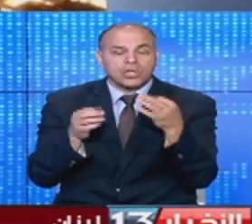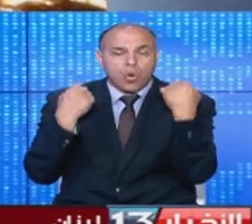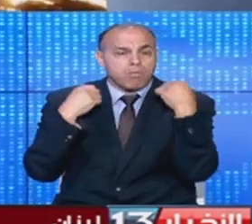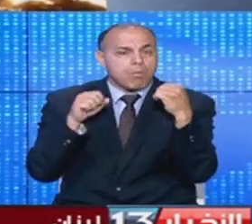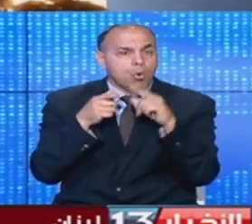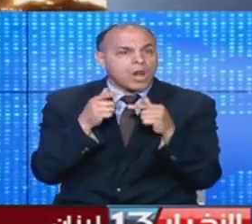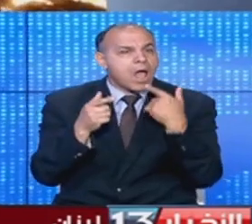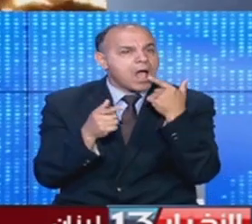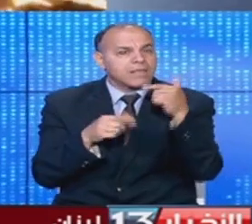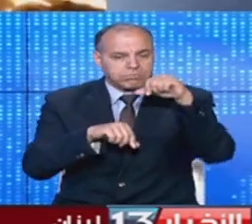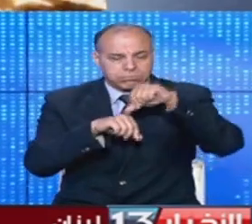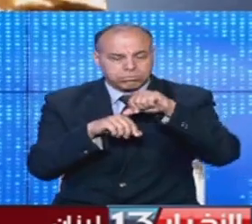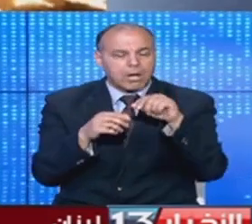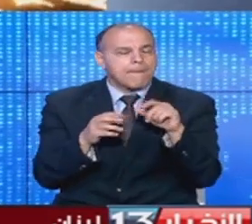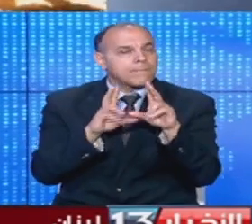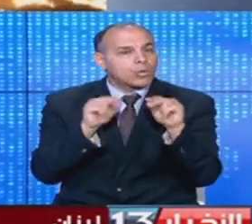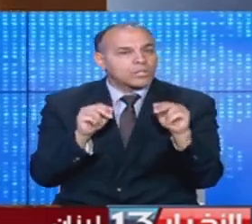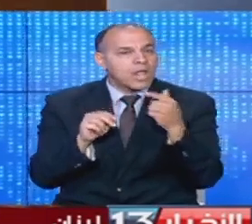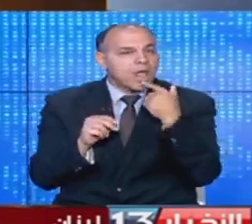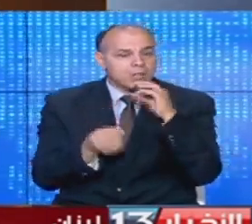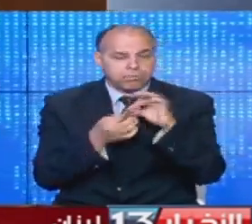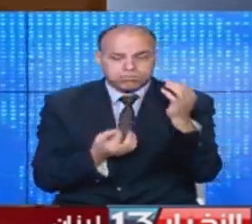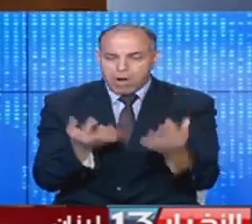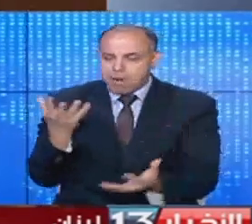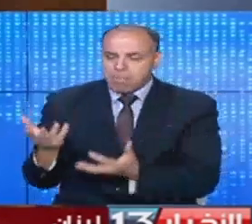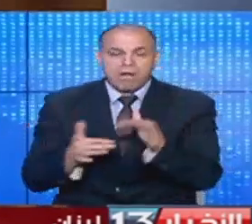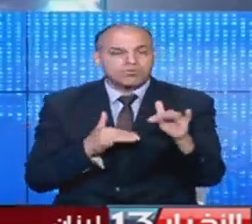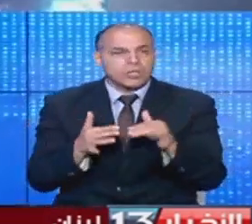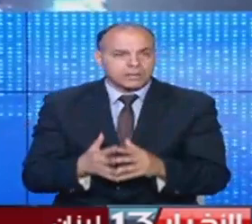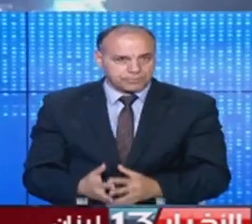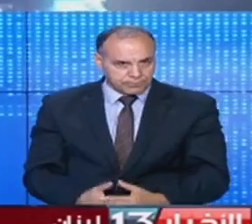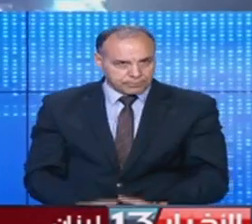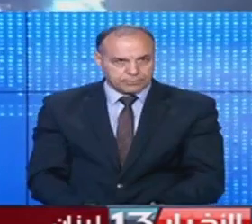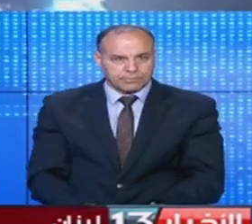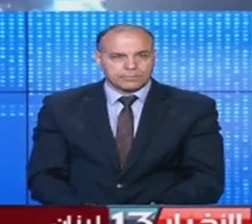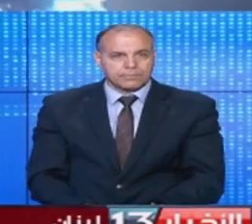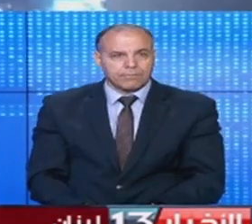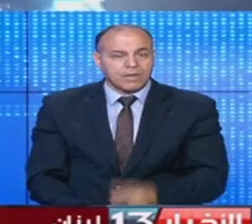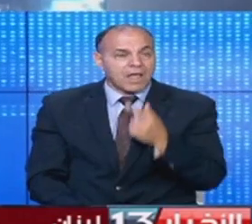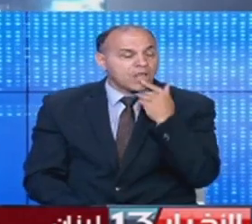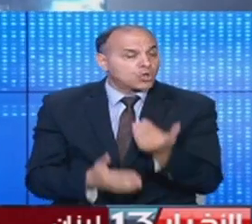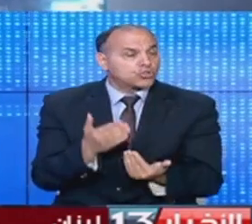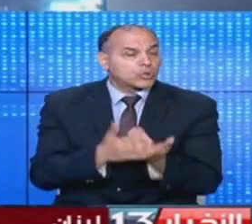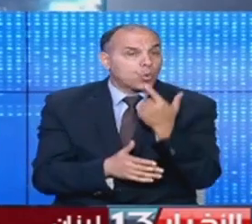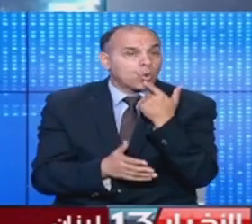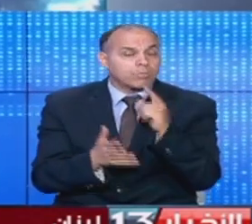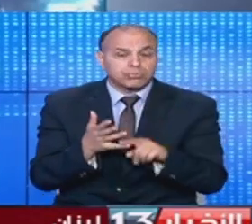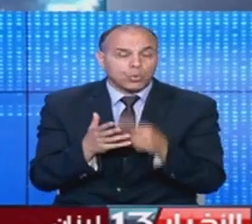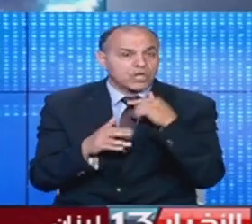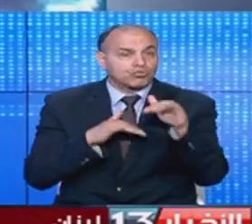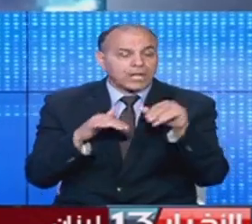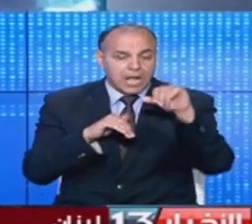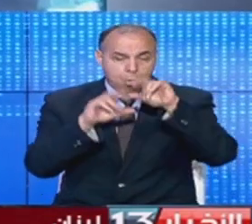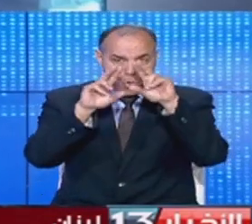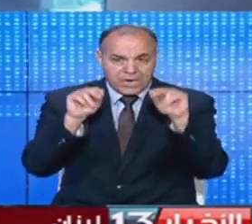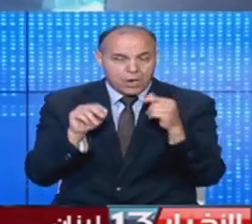المحتجين وسط بيروت وعمدوا إلى إضرام النيران وسط الشارع. وعلى ضوء التطورات الأخيرة المتسارعة في الشارع